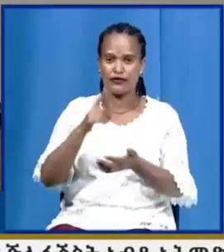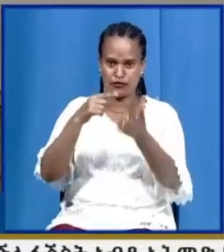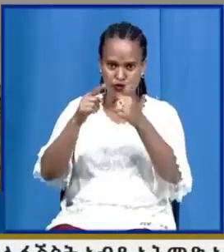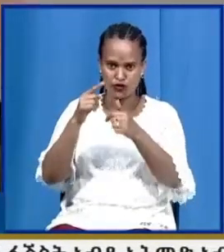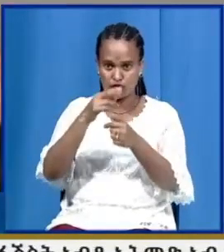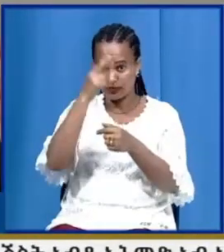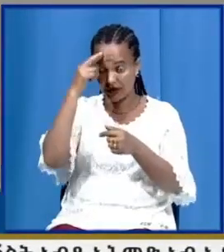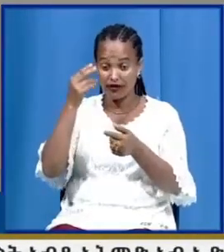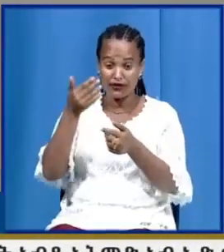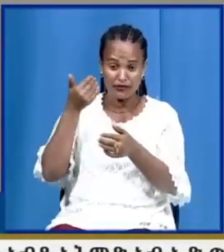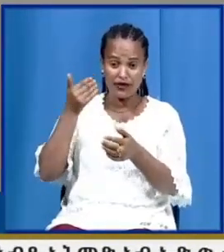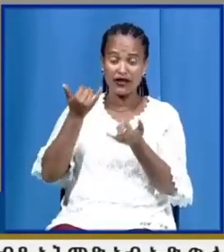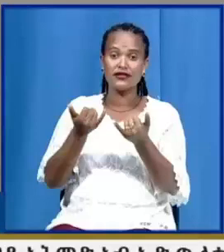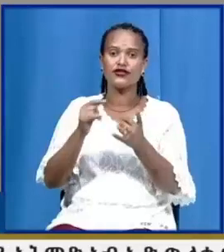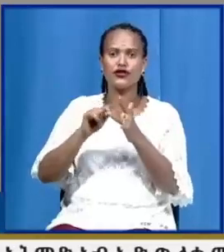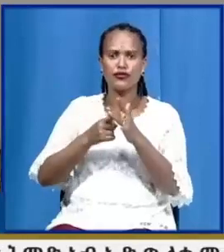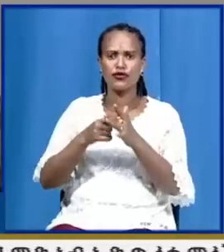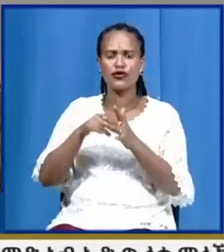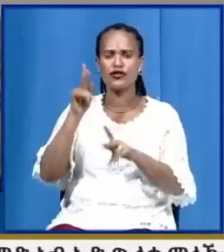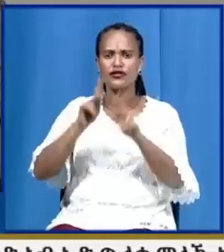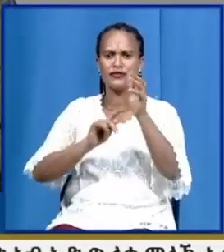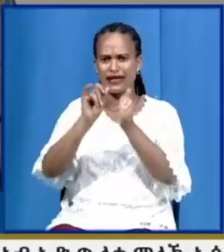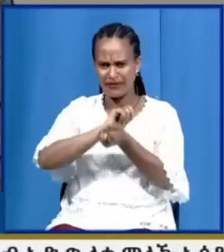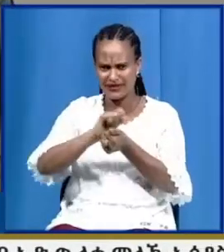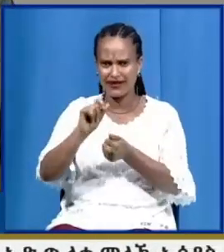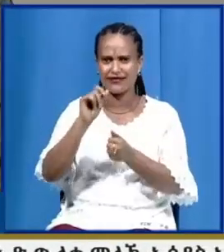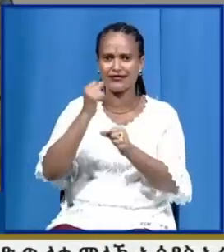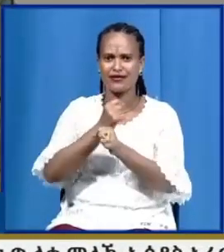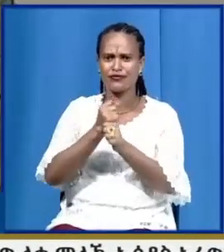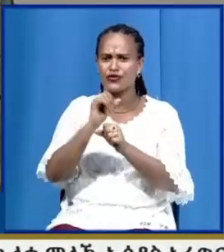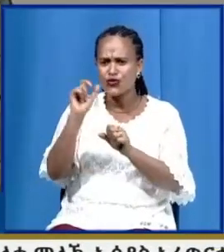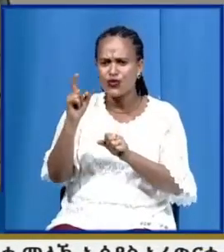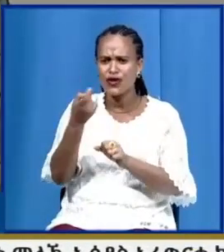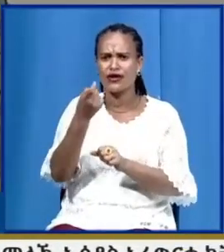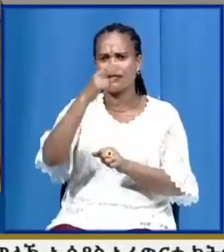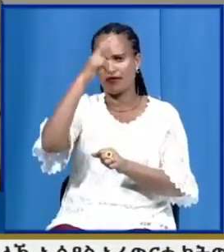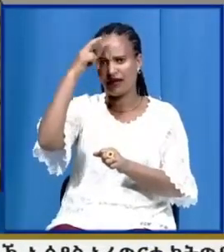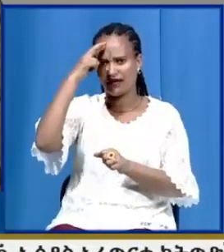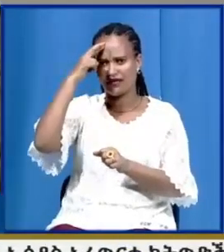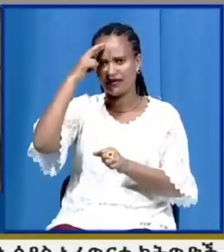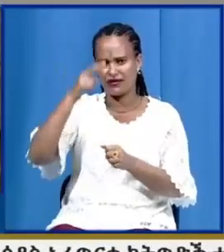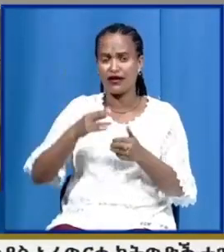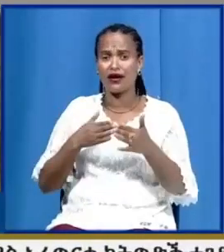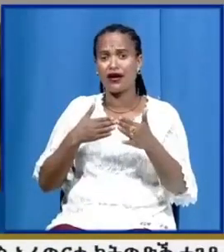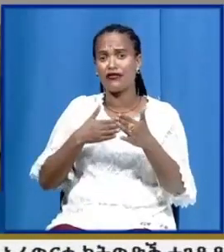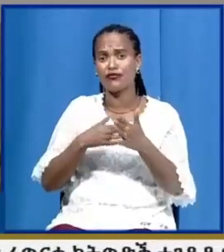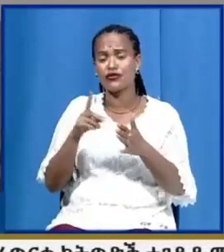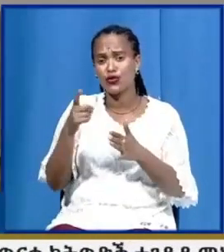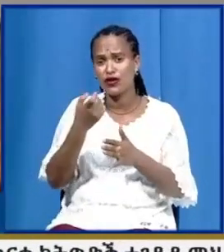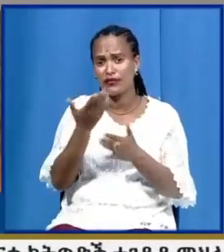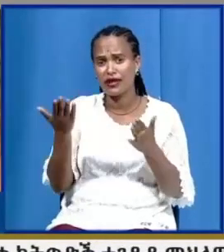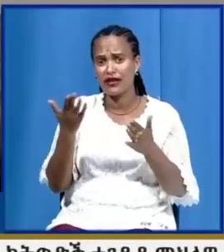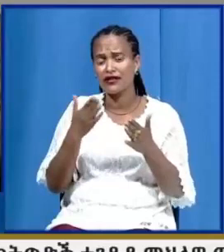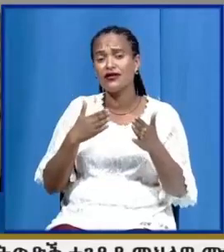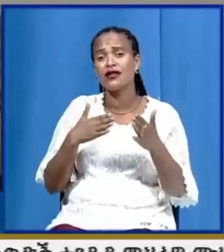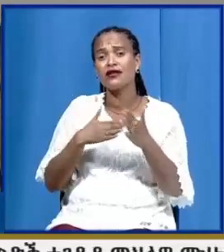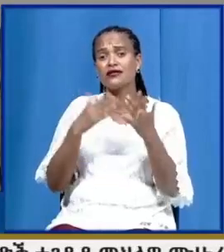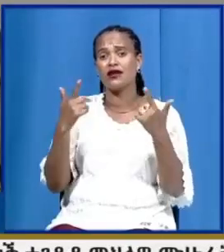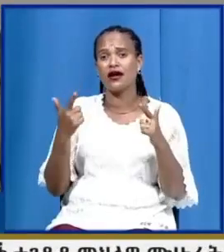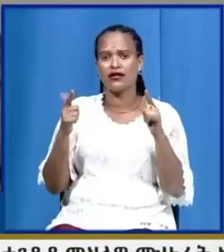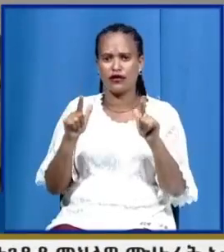እቲ ቅድሚ ሕዚ ዝጀመርዎ ህዝቢ ናይ ምፅናት ስራሕ ብዝኾነ ምክንያት ተደናቂፍና እዩ። ብዝኾነ ምክንያት ሰንከልከል ስለ